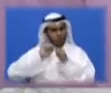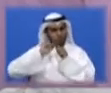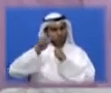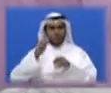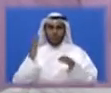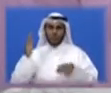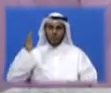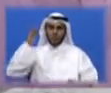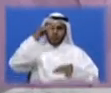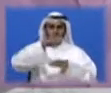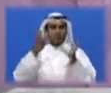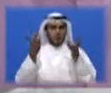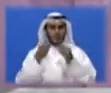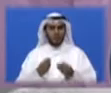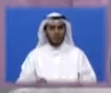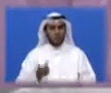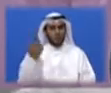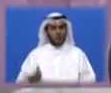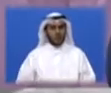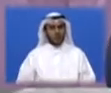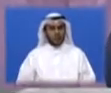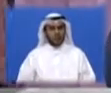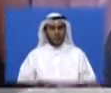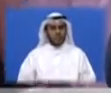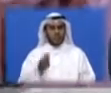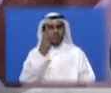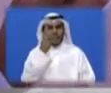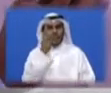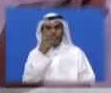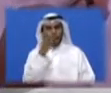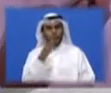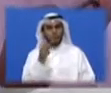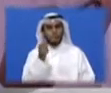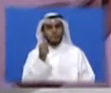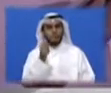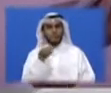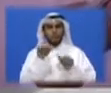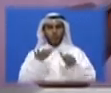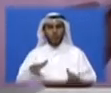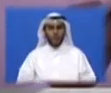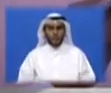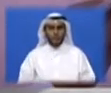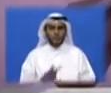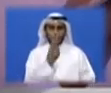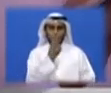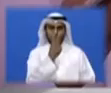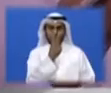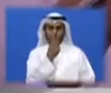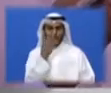يعني قيمة العقد مثل ما قلنا في السابق 242 مليون، والجهرة 264